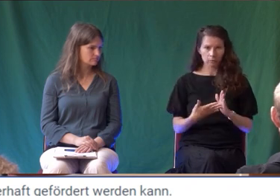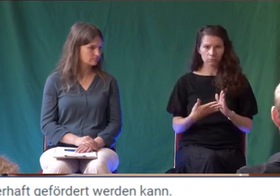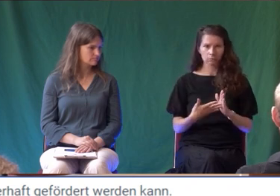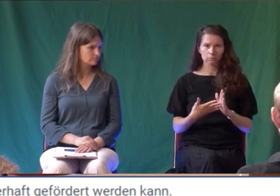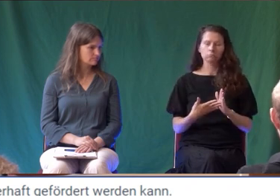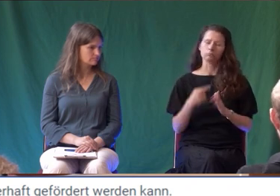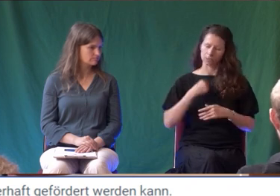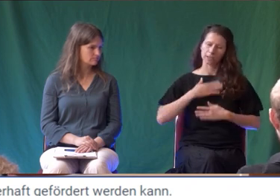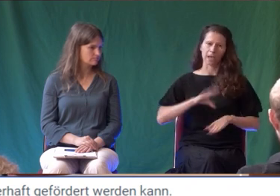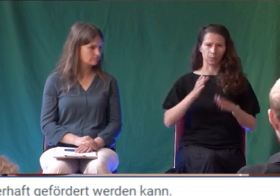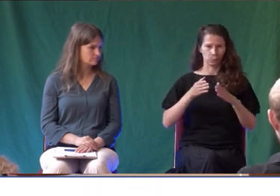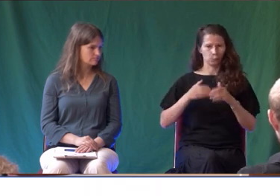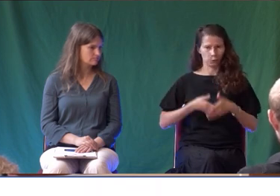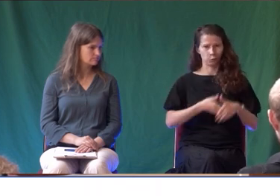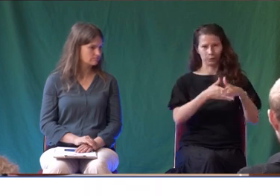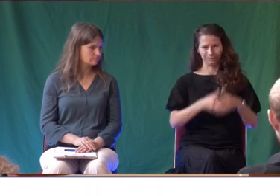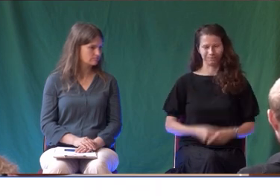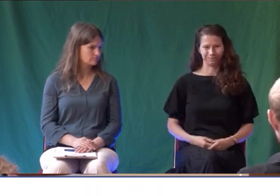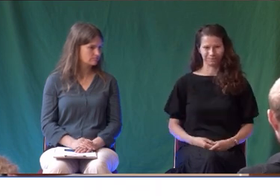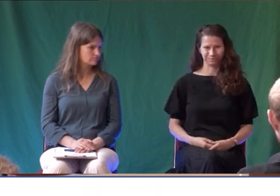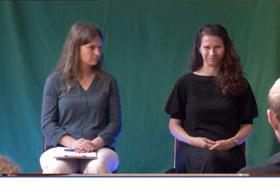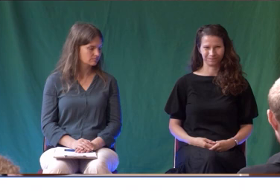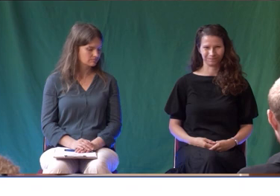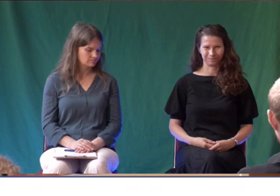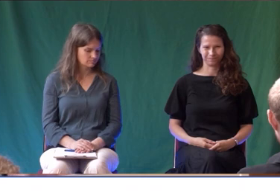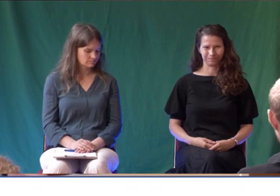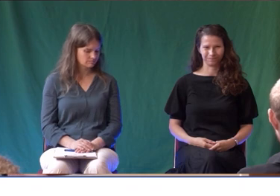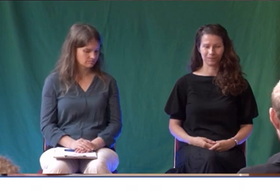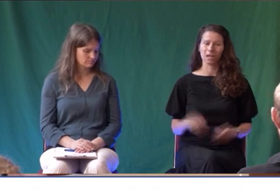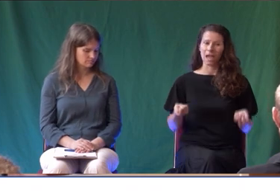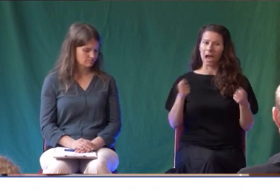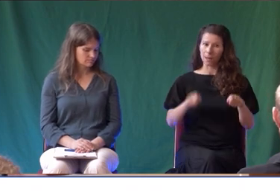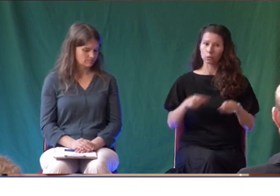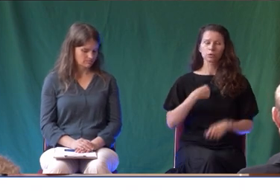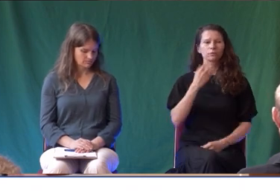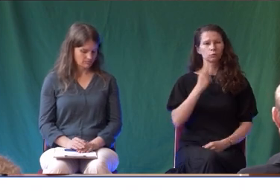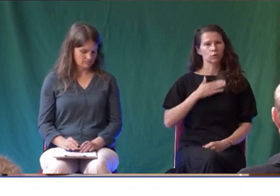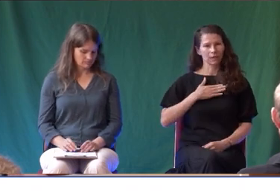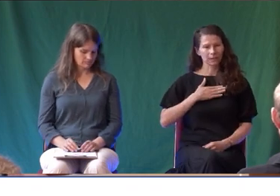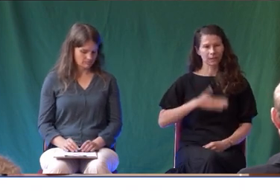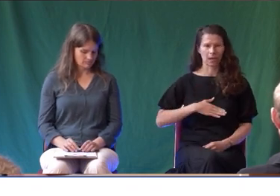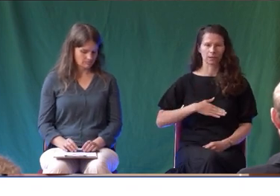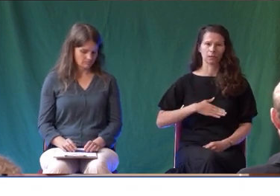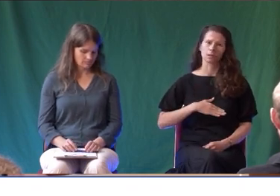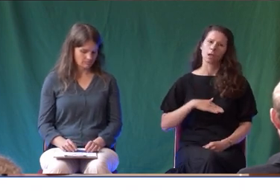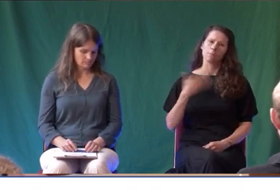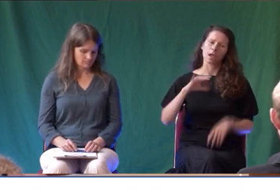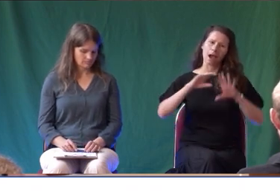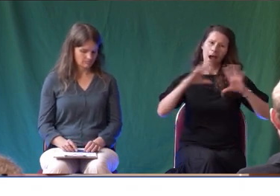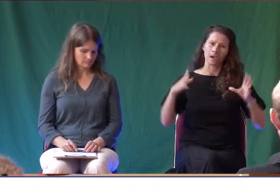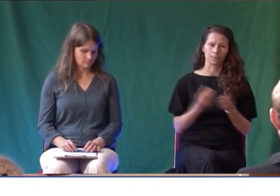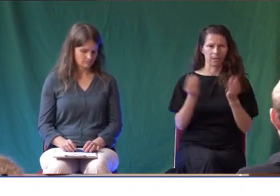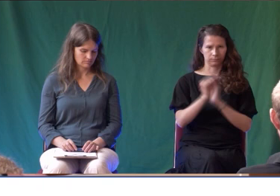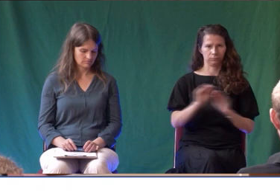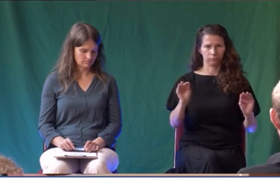Seite wissen lassen sie mich zum Schluss den Bogen noch etwas weiter spannen mit dem